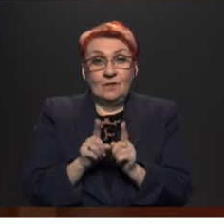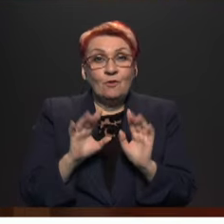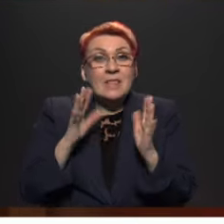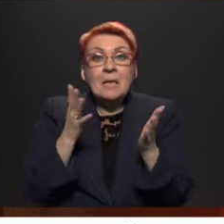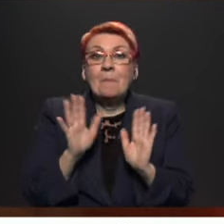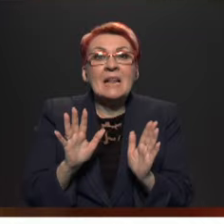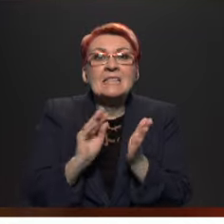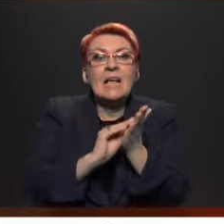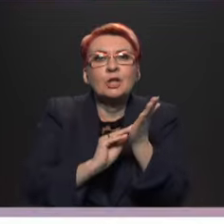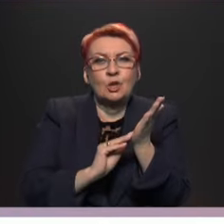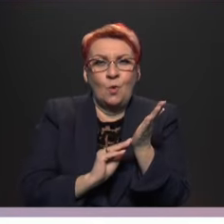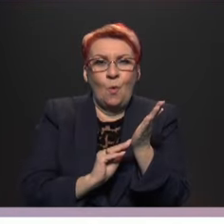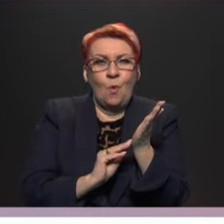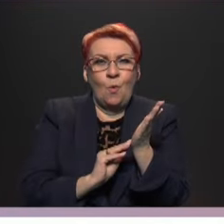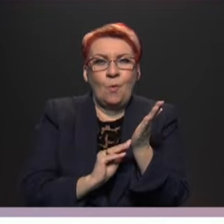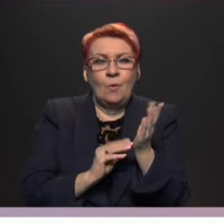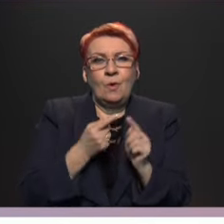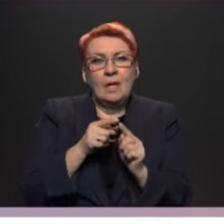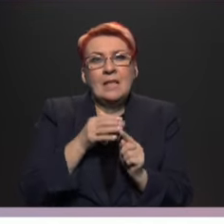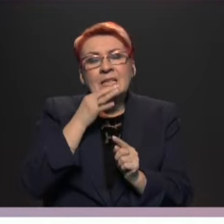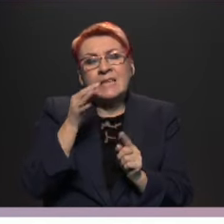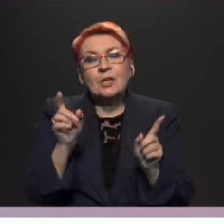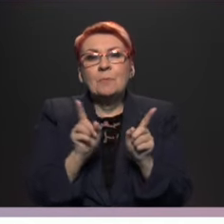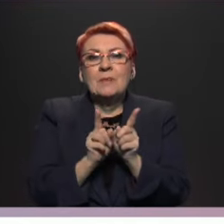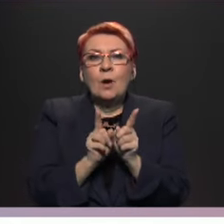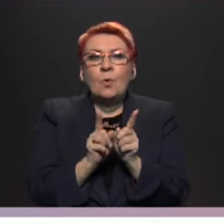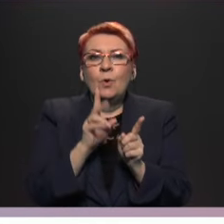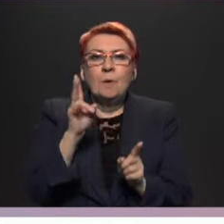произошло. Это было, скажем, такое...